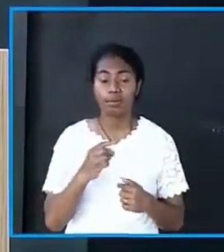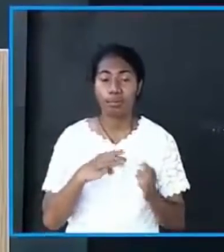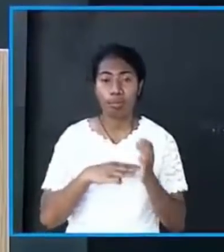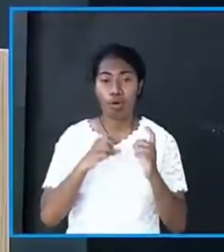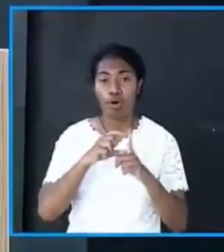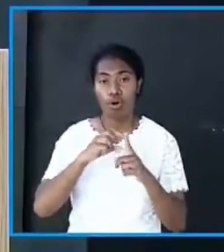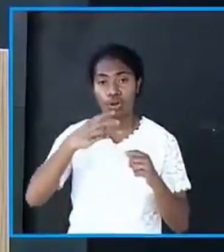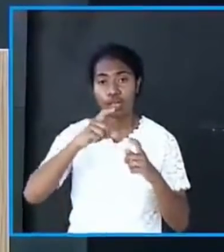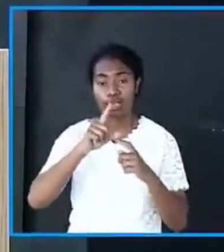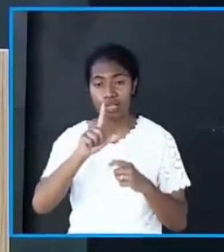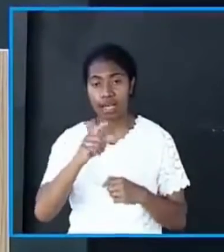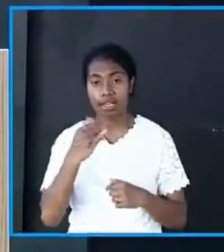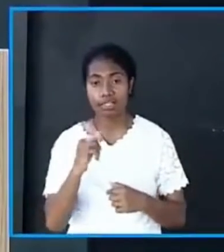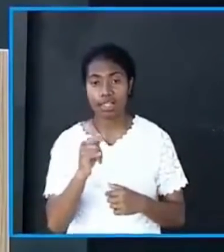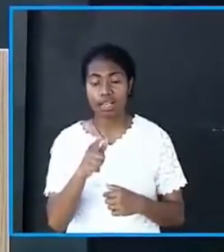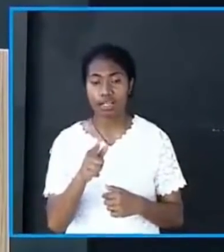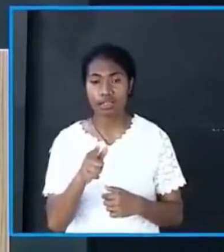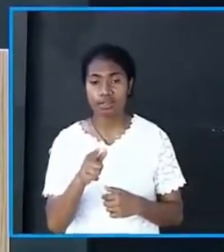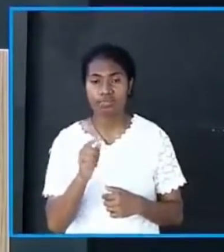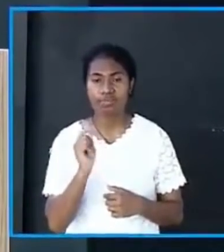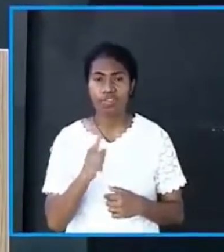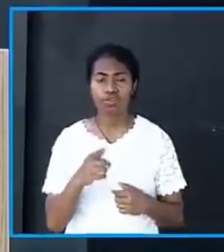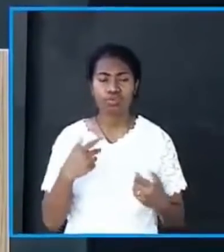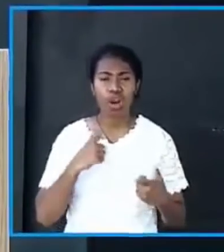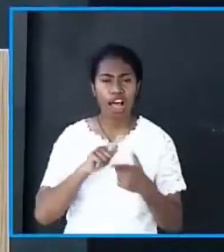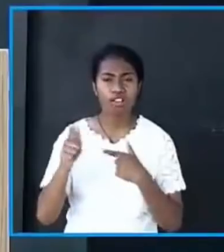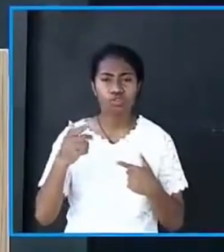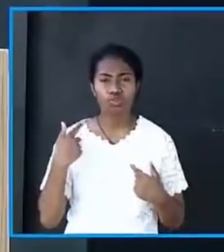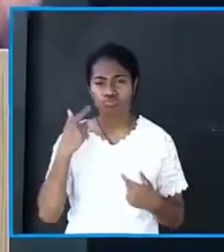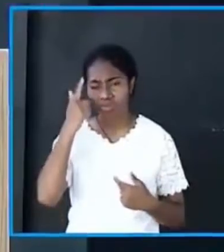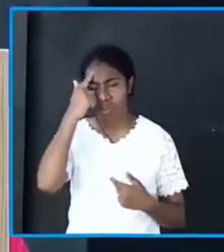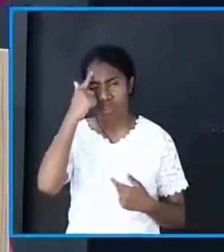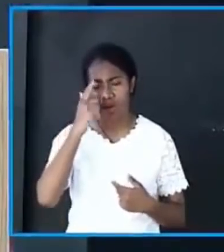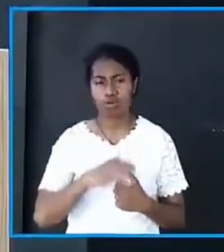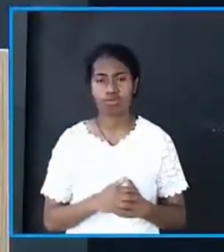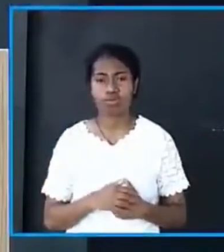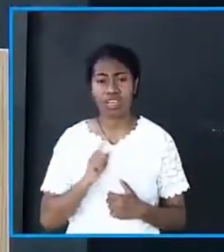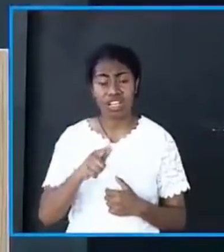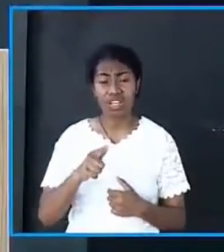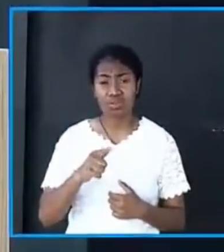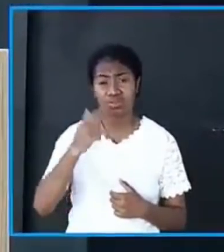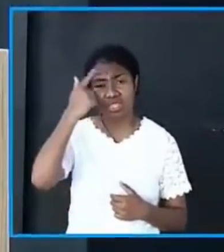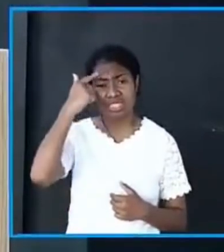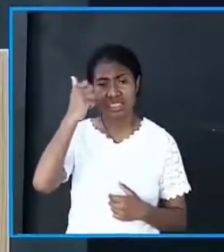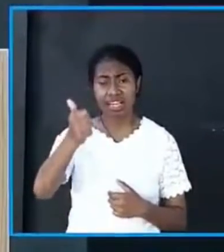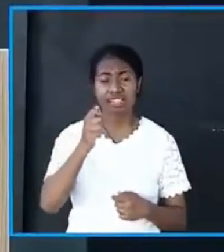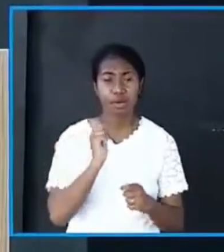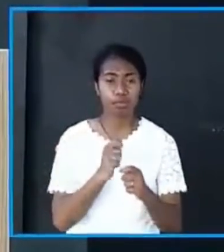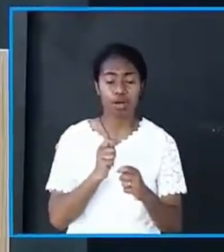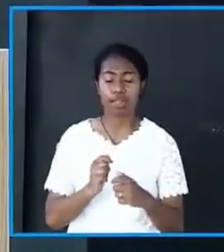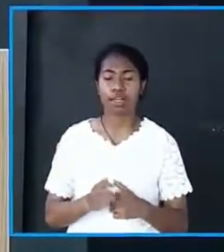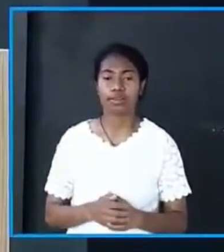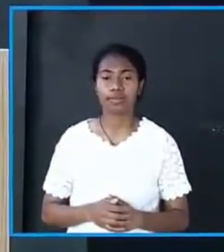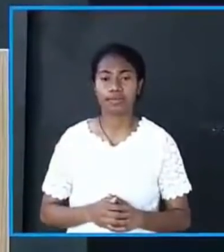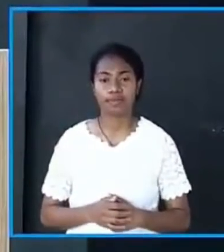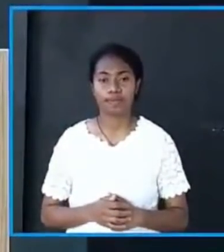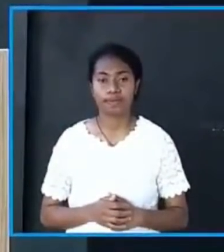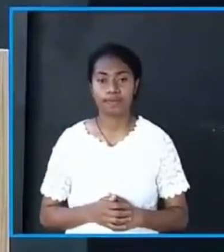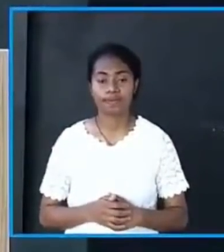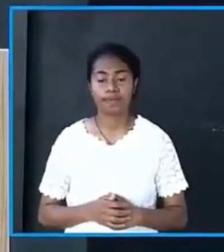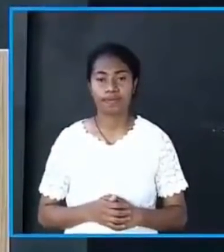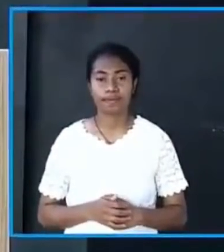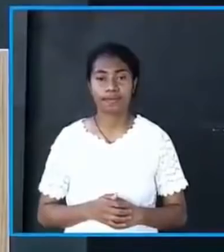ditelinga begini begitu ada orang upload foto saudara dia langsung tahu deteksi itu kecerdasan buatan artificial intelligence